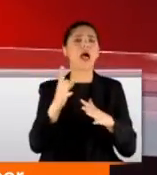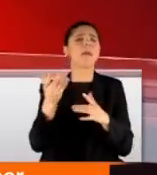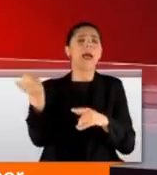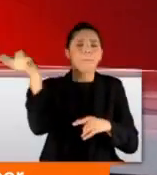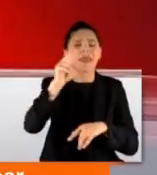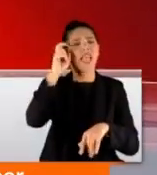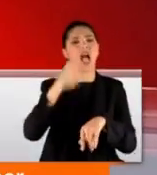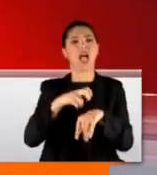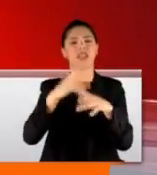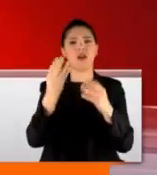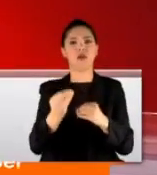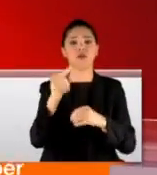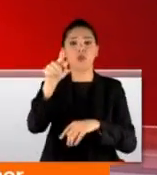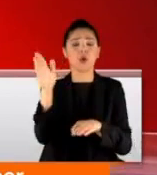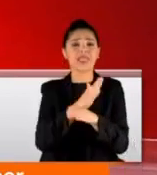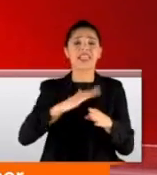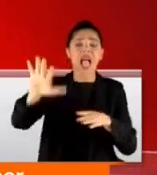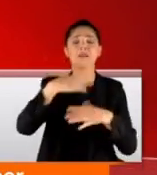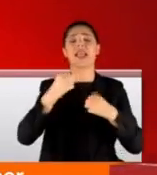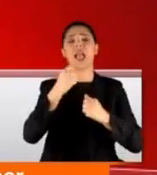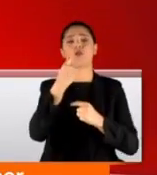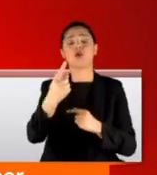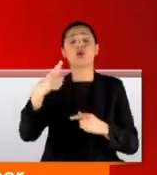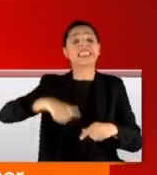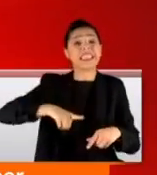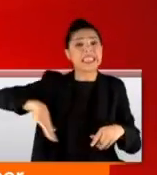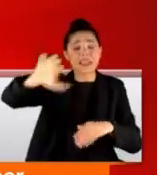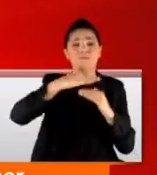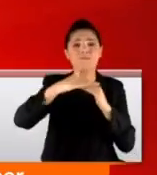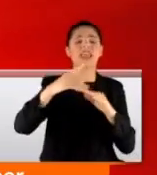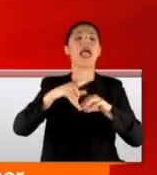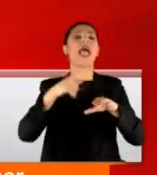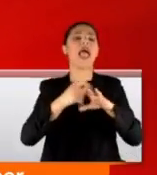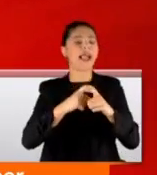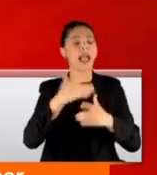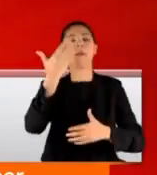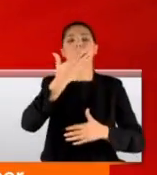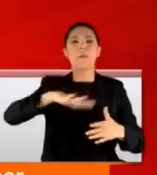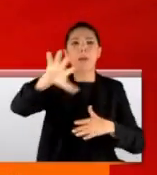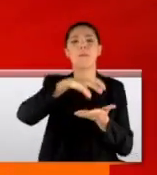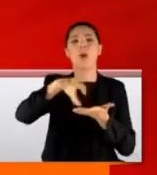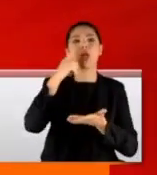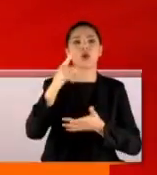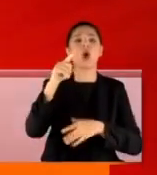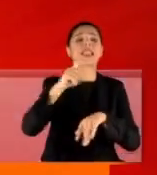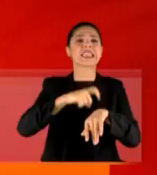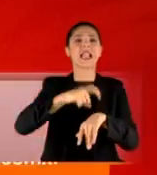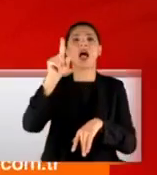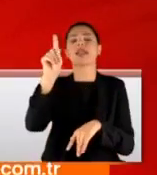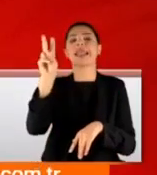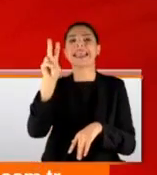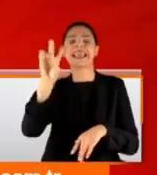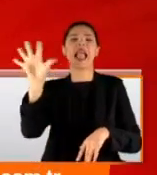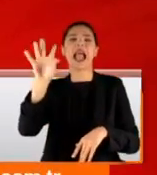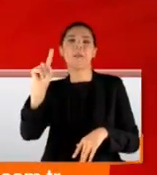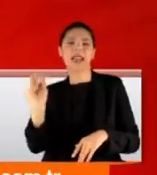kendini yeniden hatırlattı çünkü. O nedenle geçmiş olsun dedik tüm İzmir'e, tüm Ege'ye, tüm Marmara'ya. Saat 14.51'de İzmir'de merkez